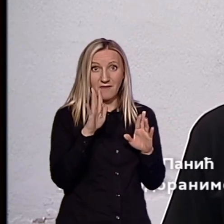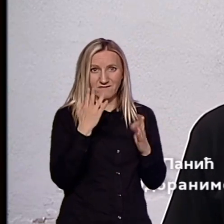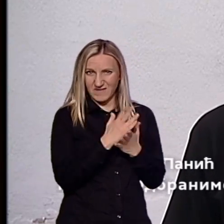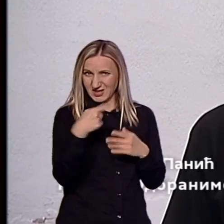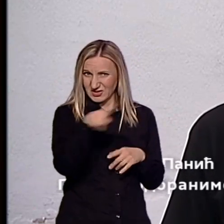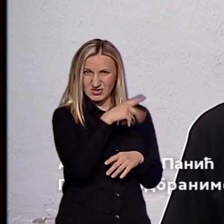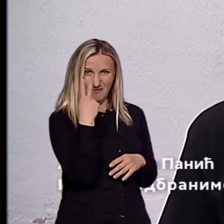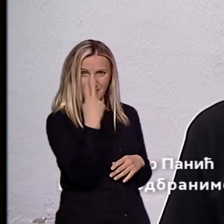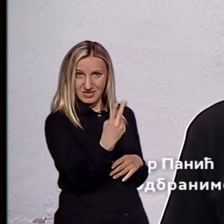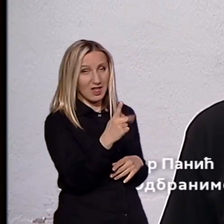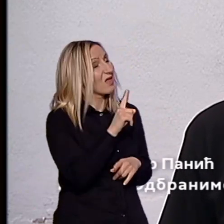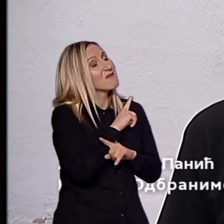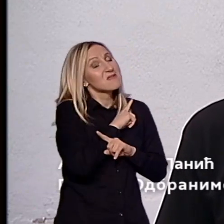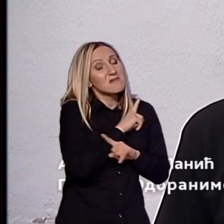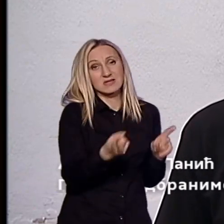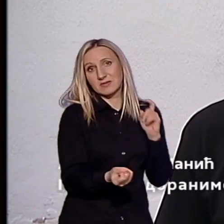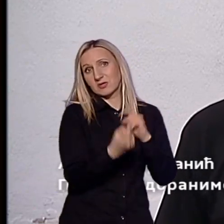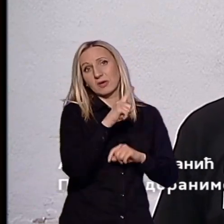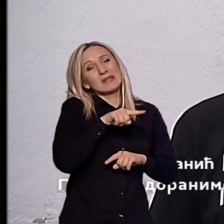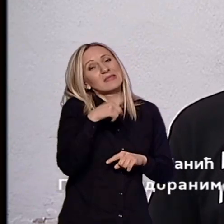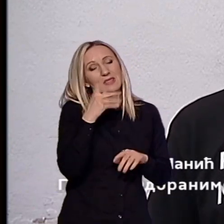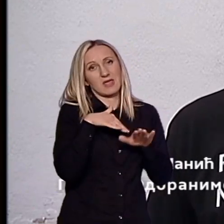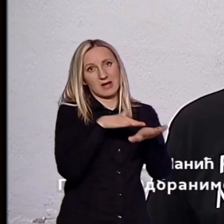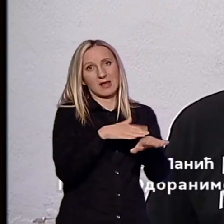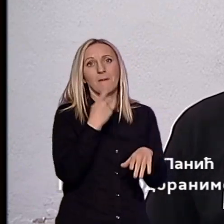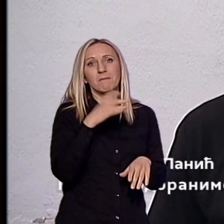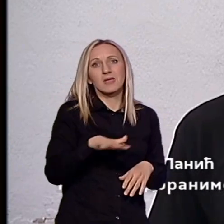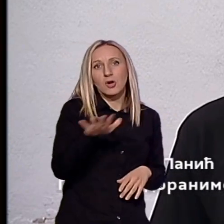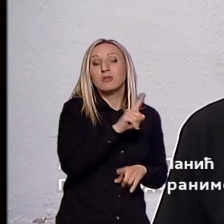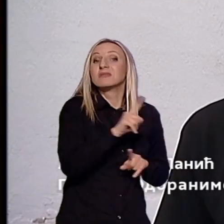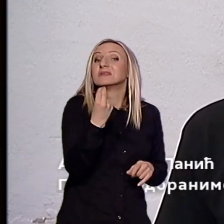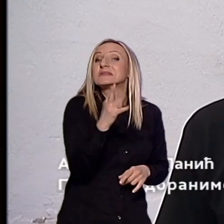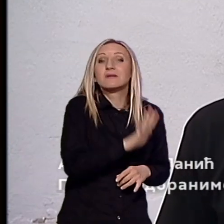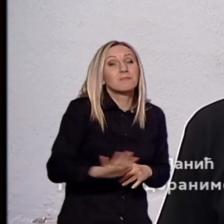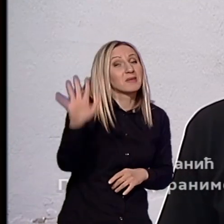desi ni na jednoj reci Pirotskog kraja, a i ni na jednoj reci Srbije.